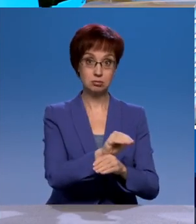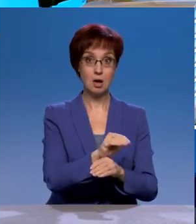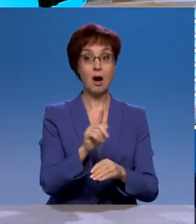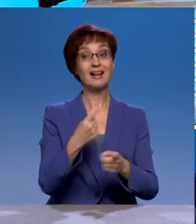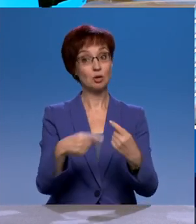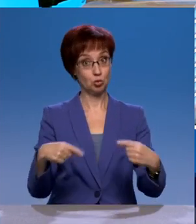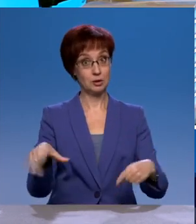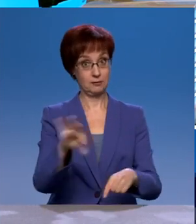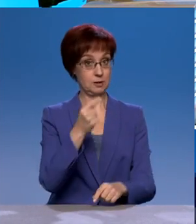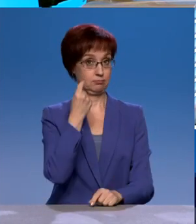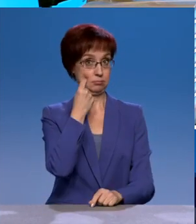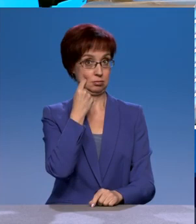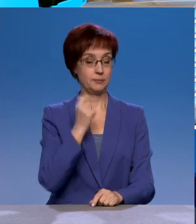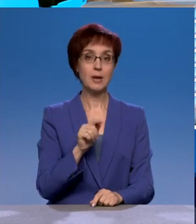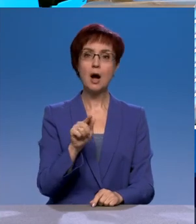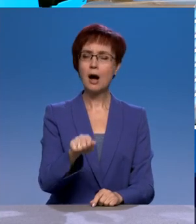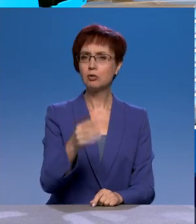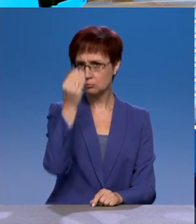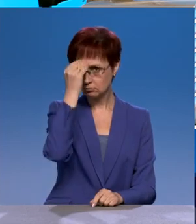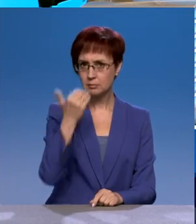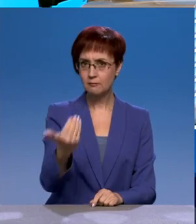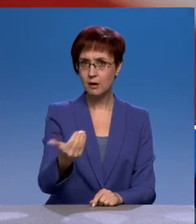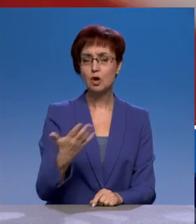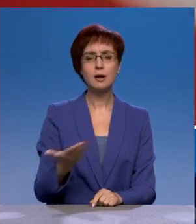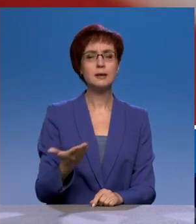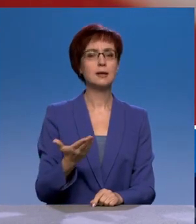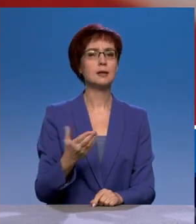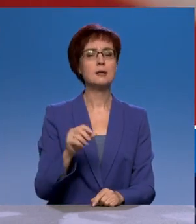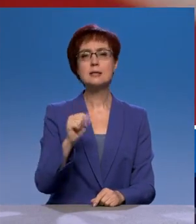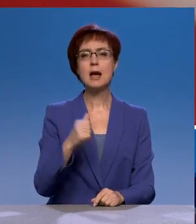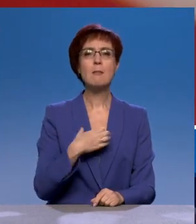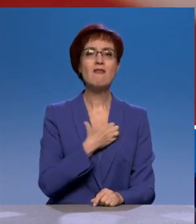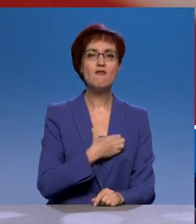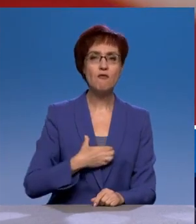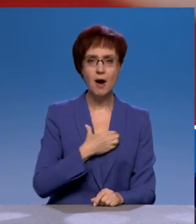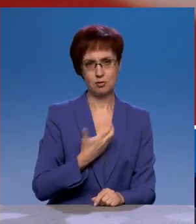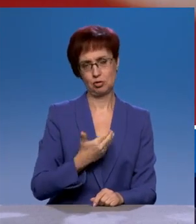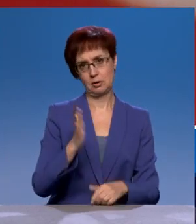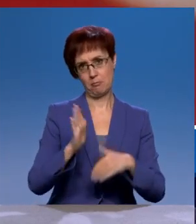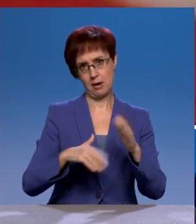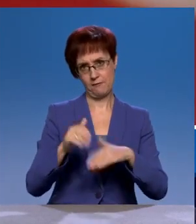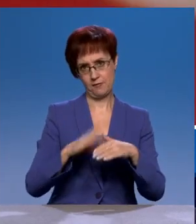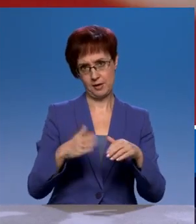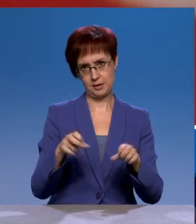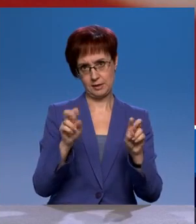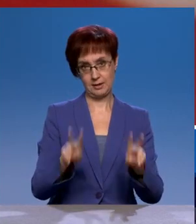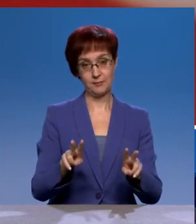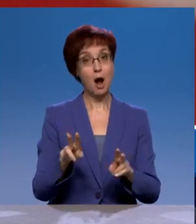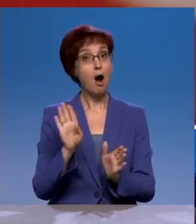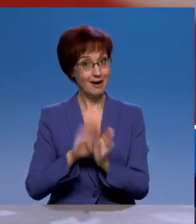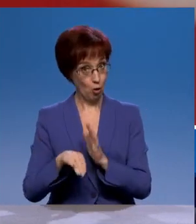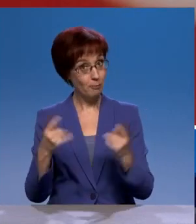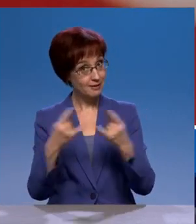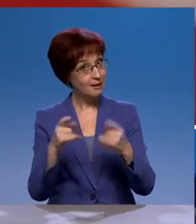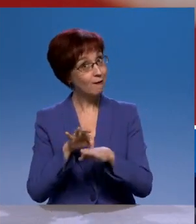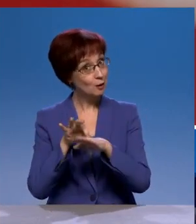зарплаты? Взгляд, какие две самые важные специальности, ну, профессии в нашей стране? Не специальности, а профессии. Кроме телеведущего. Я